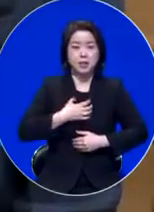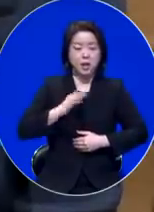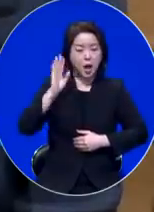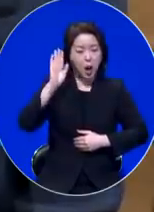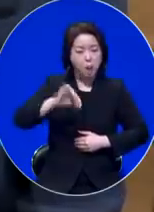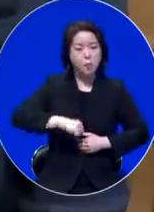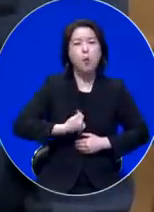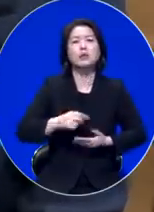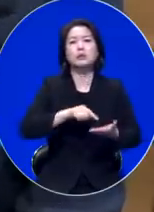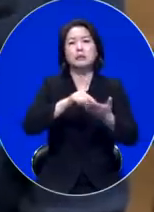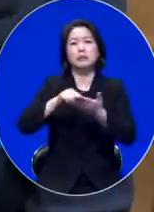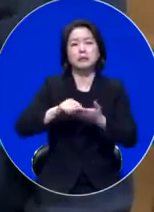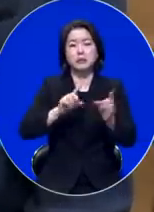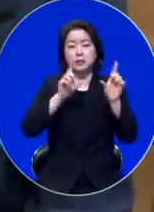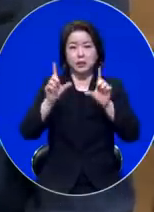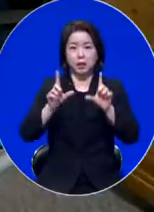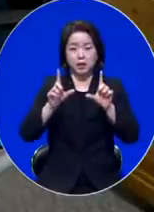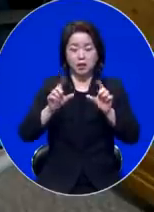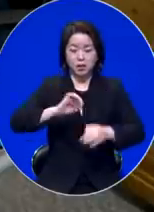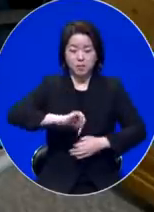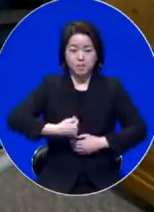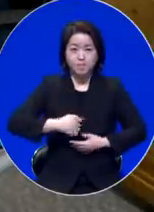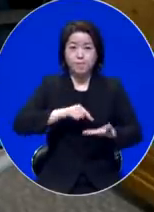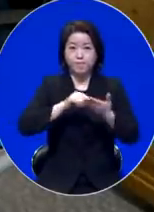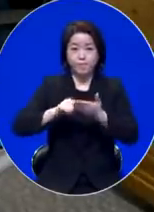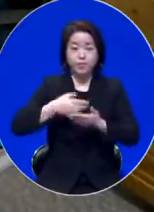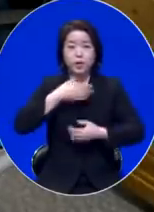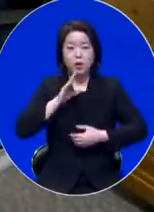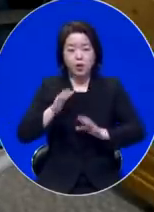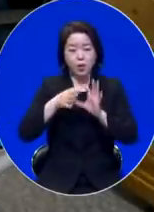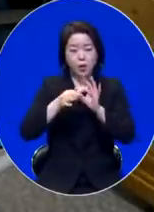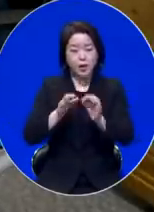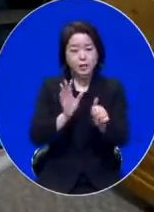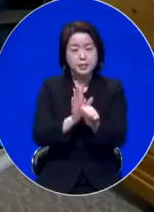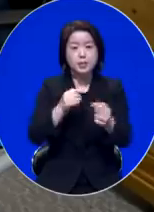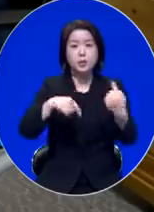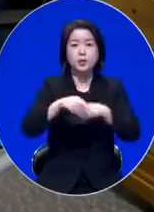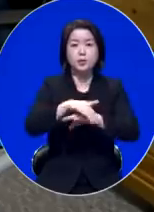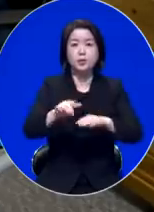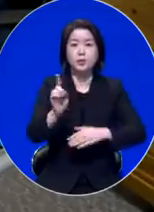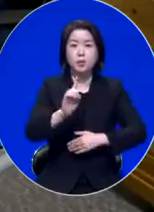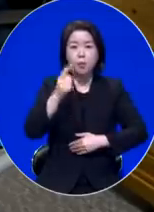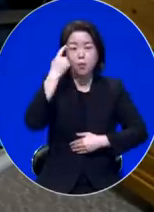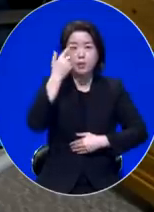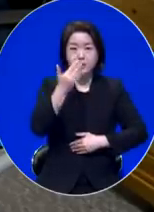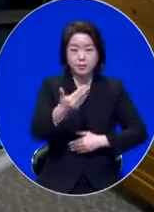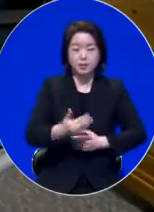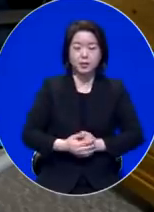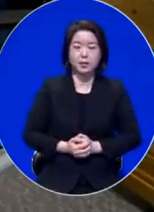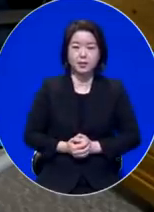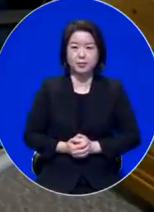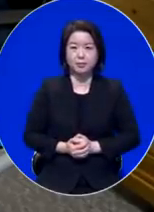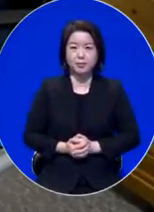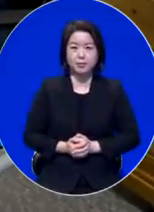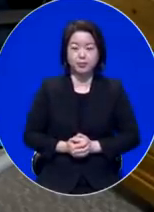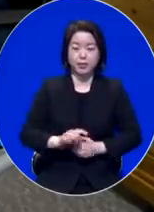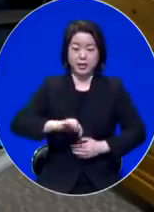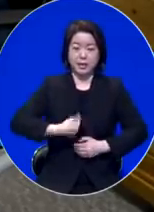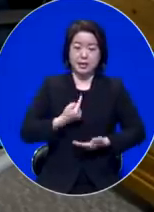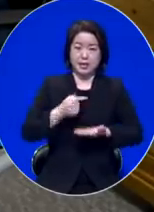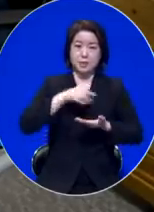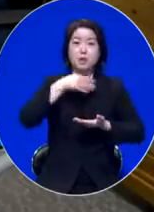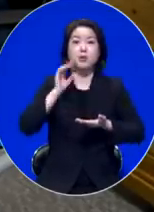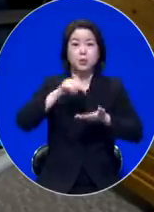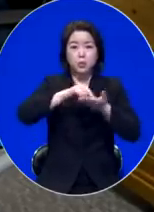하는 걱정이 텐데요 이 독거어르신 들에 관련된 지원 정책은 어떤 정책에 있을까요 2 독거노인